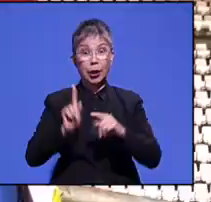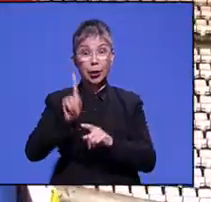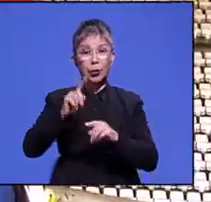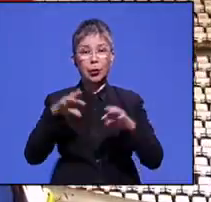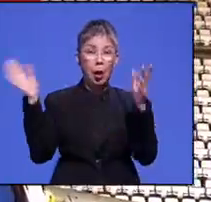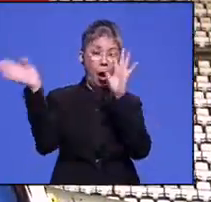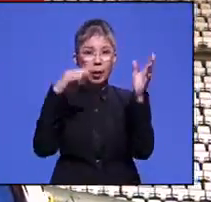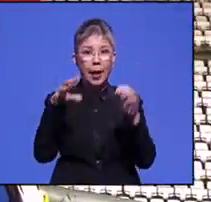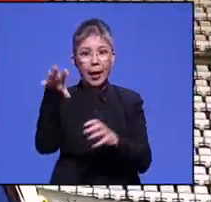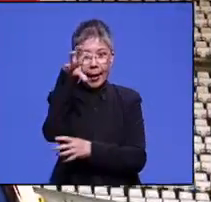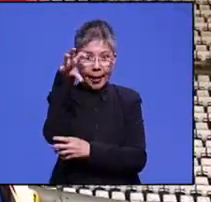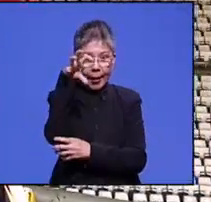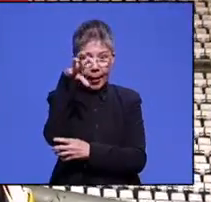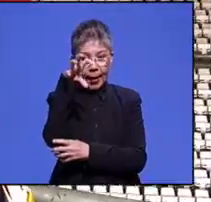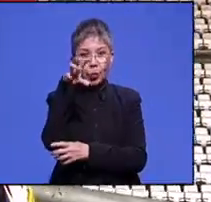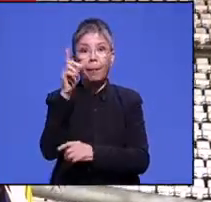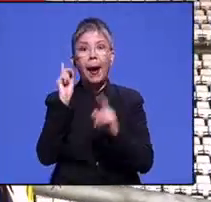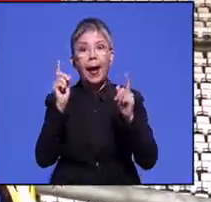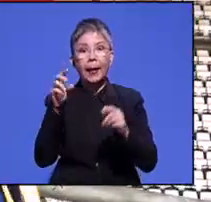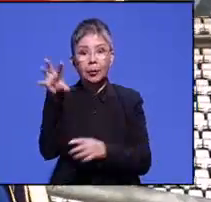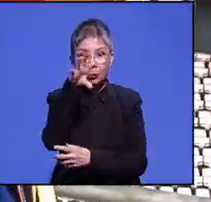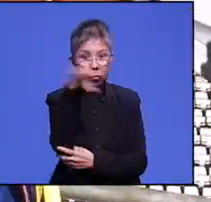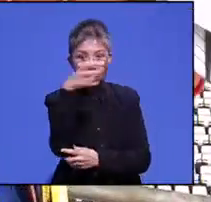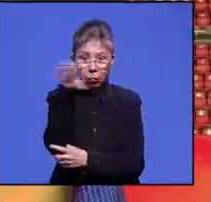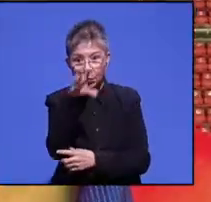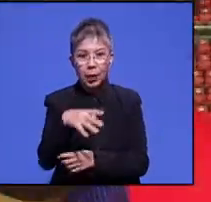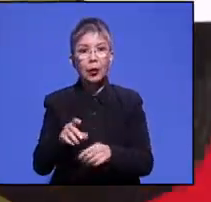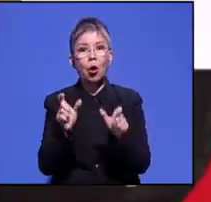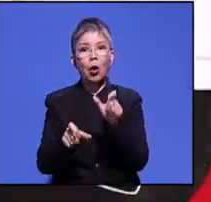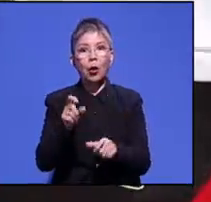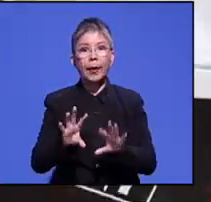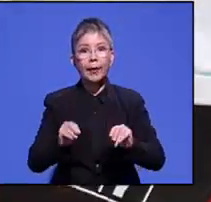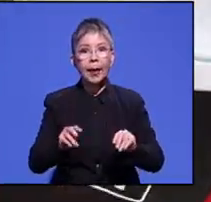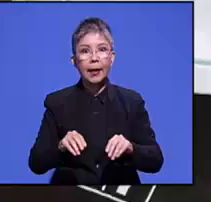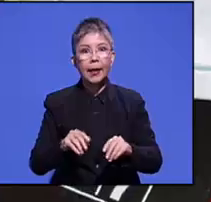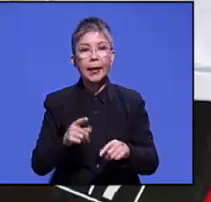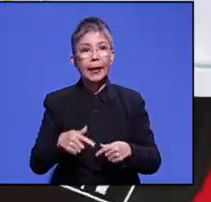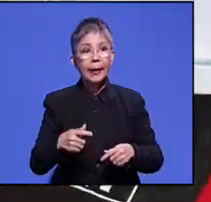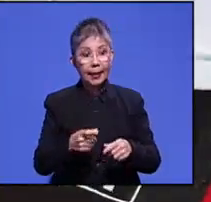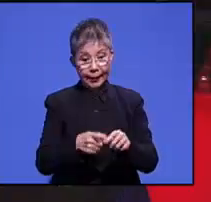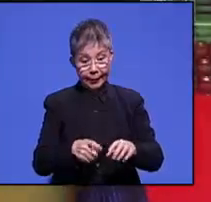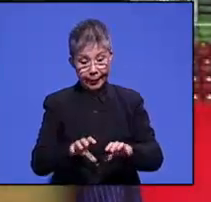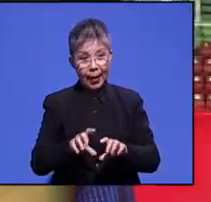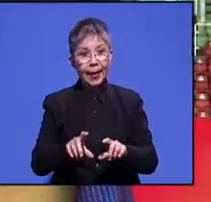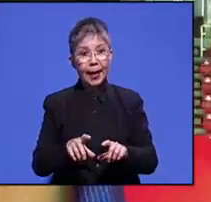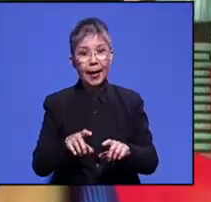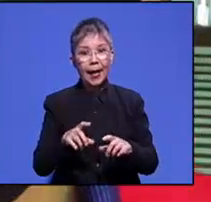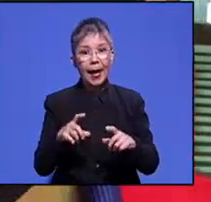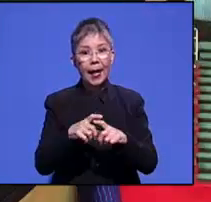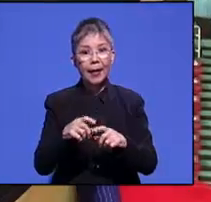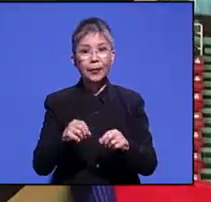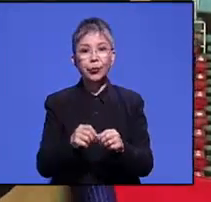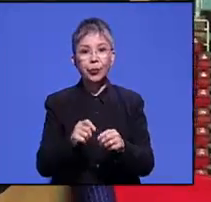adalah angin karena angin dapat sangat membahayakan para pekerjanya disini sehingga disini itu ada namanya wind speed